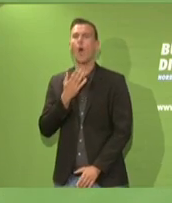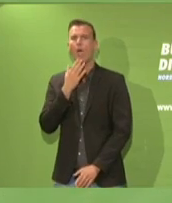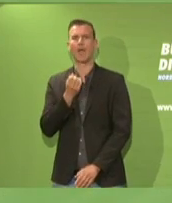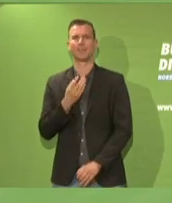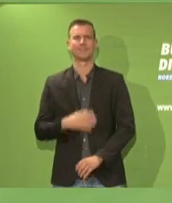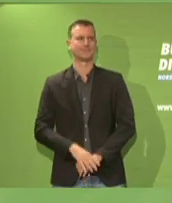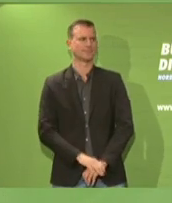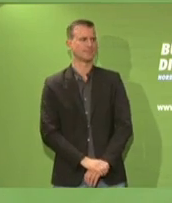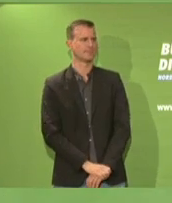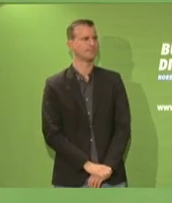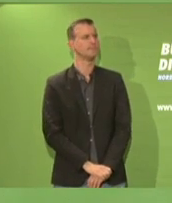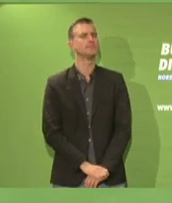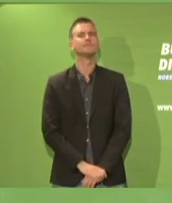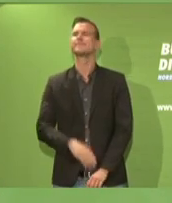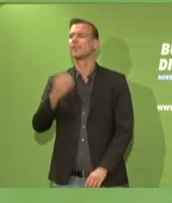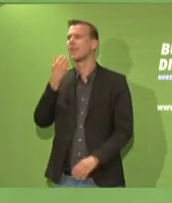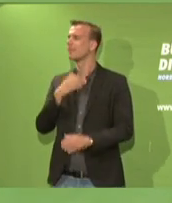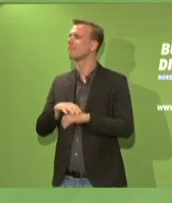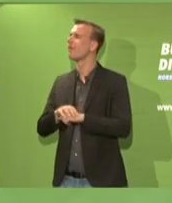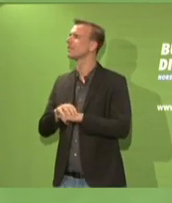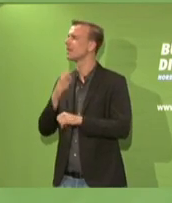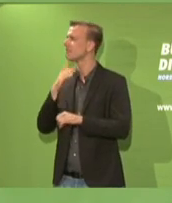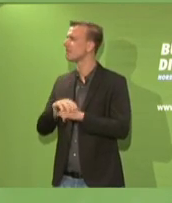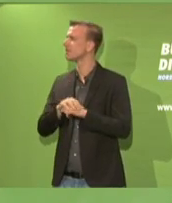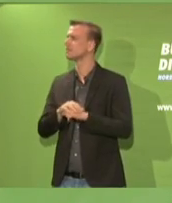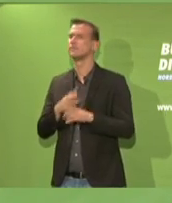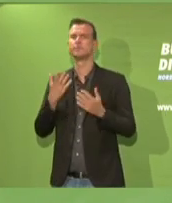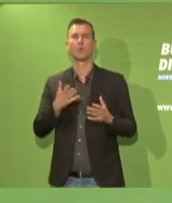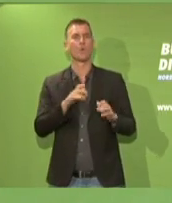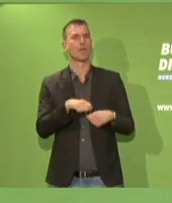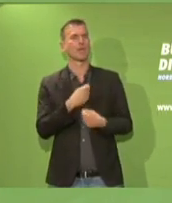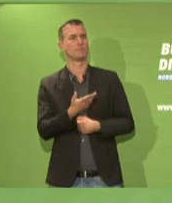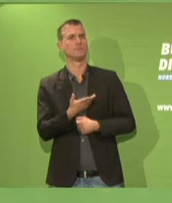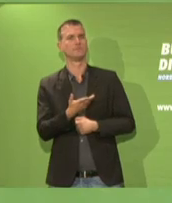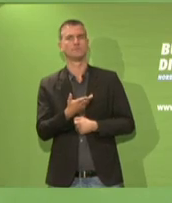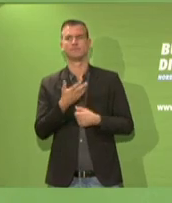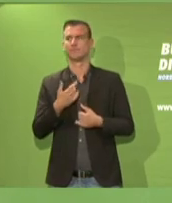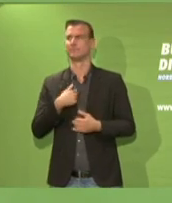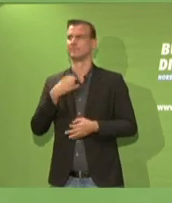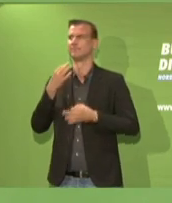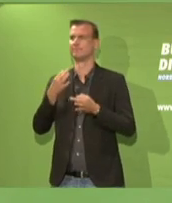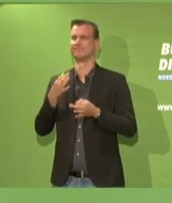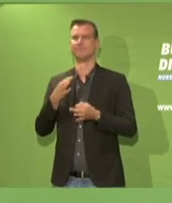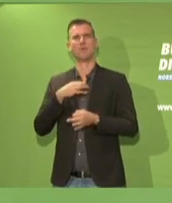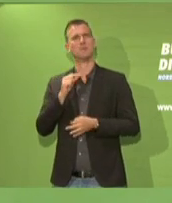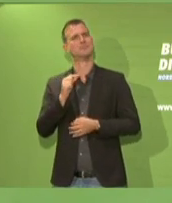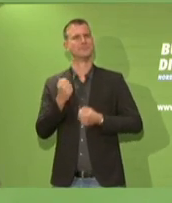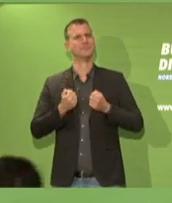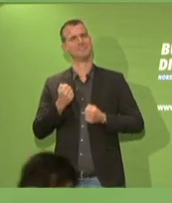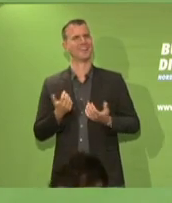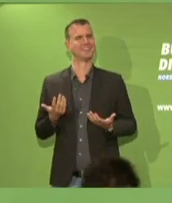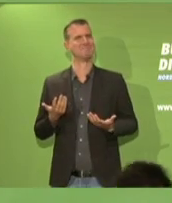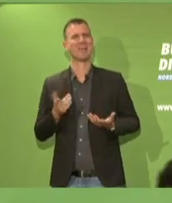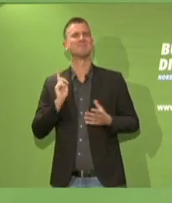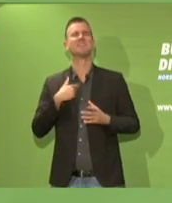Oh. Ja, liebe Freundinnen und Freunde, nach solchem Ergebnis ist es und nach solchen Reden ist es auch nicht so ganz einfach, aber ich will mal